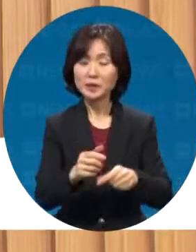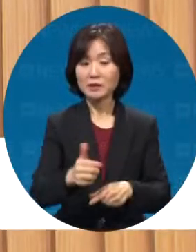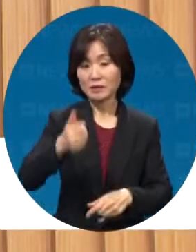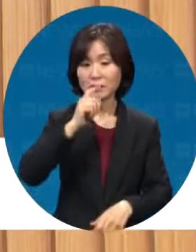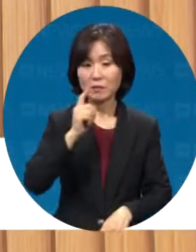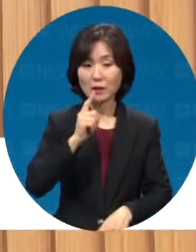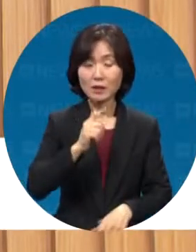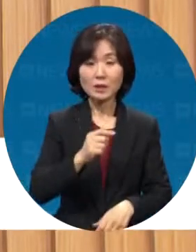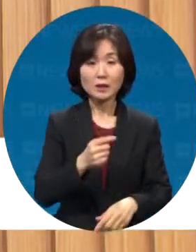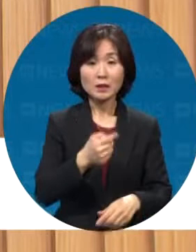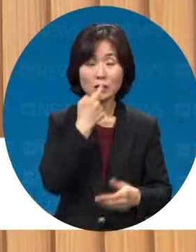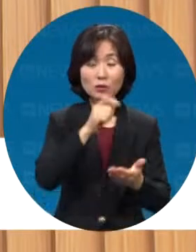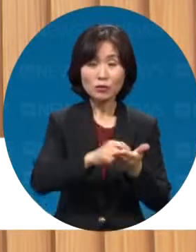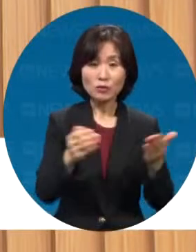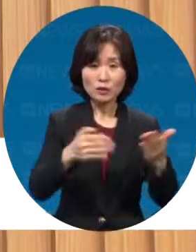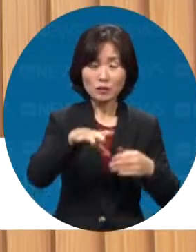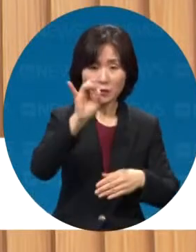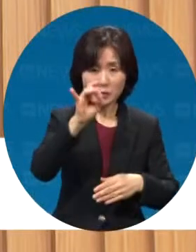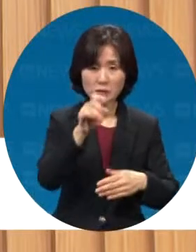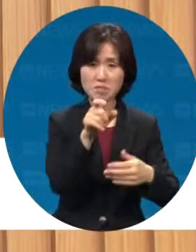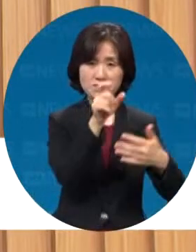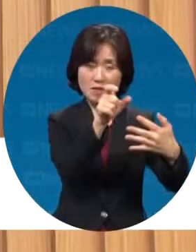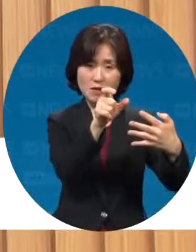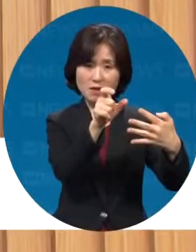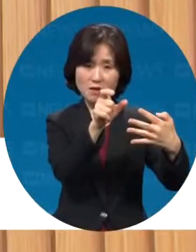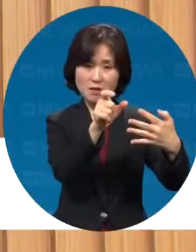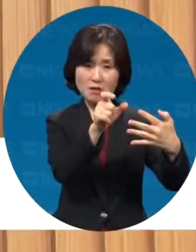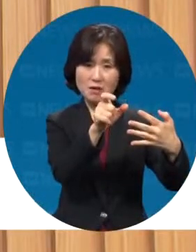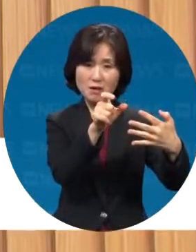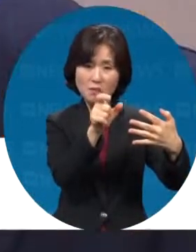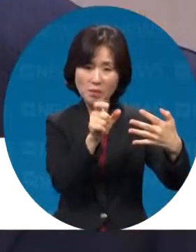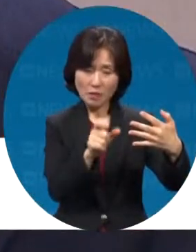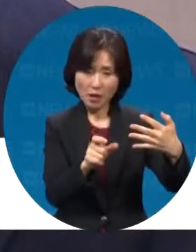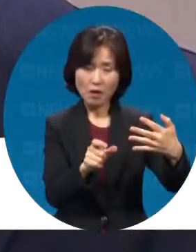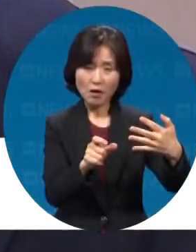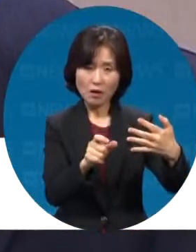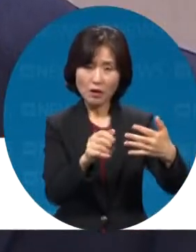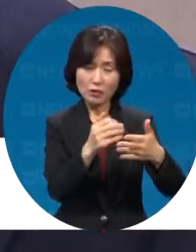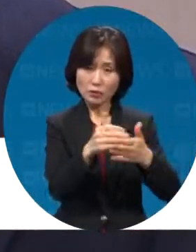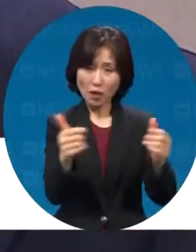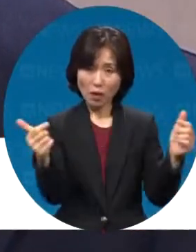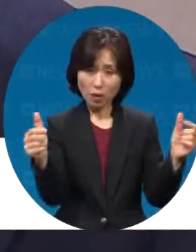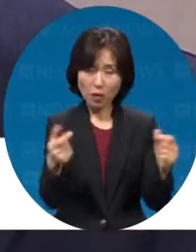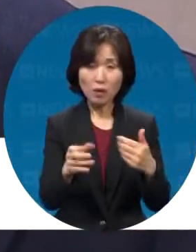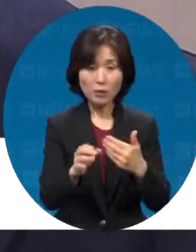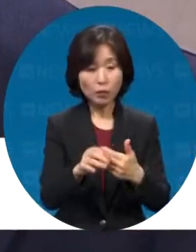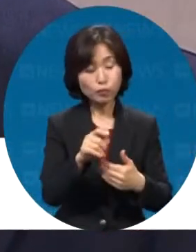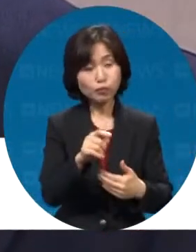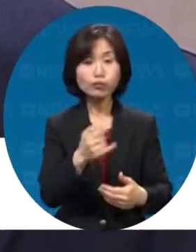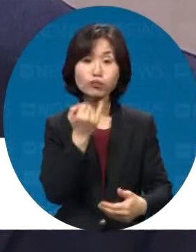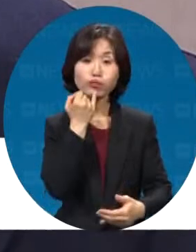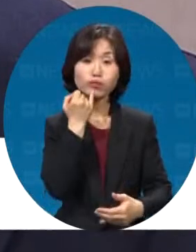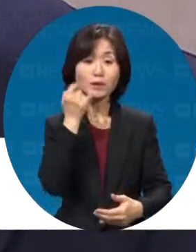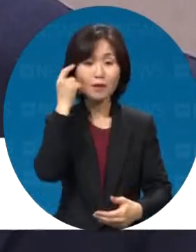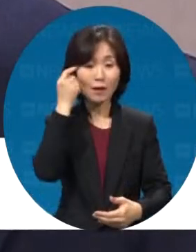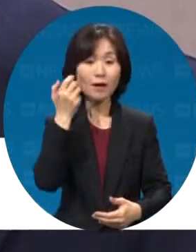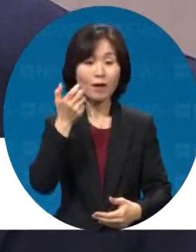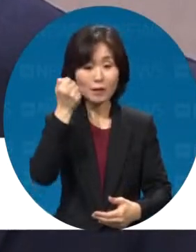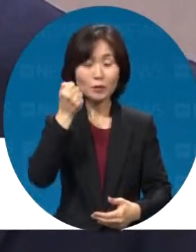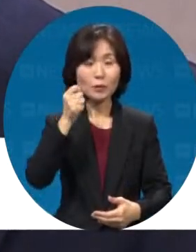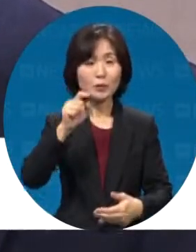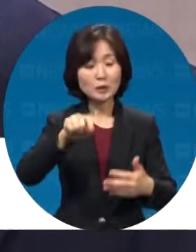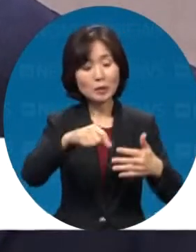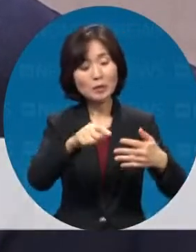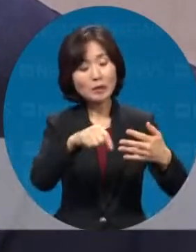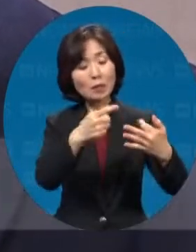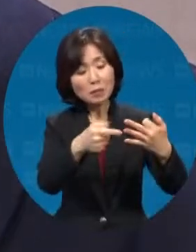하면서 점점 좀 동기를 높이고 그다음 일 숫자를 줄이는 분은 이 정도는 내가 할 수 있겠다라는 생각으로 뒤에 일도 조금